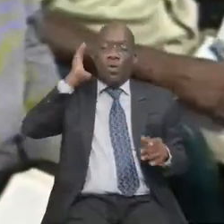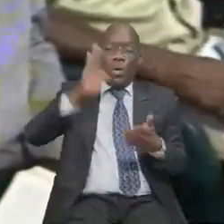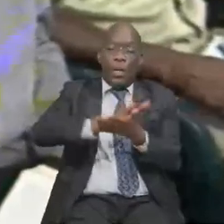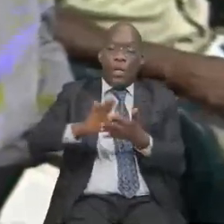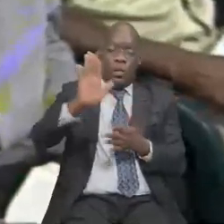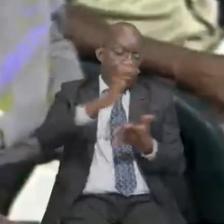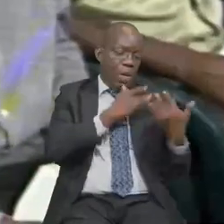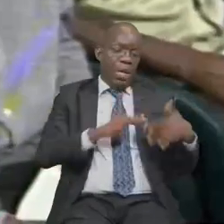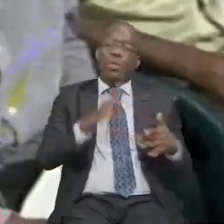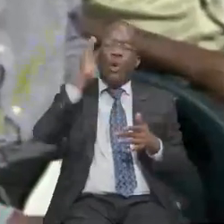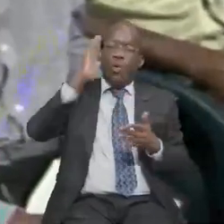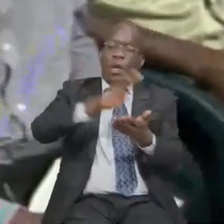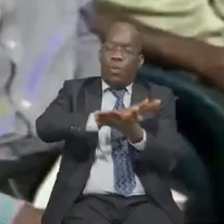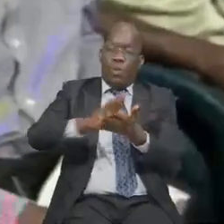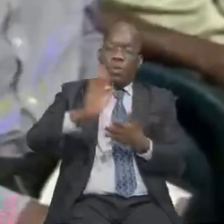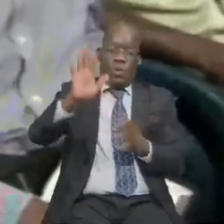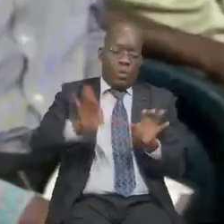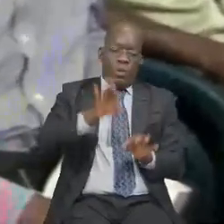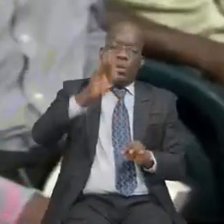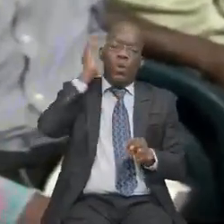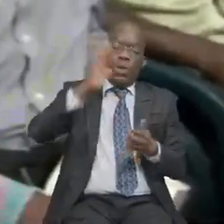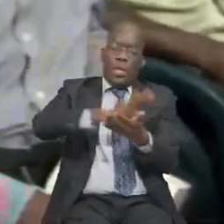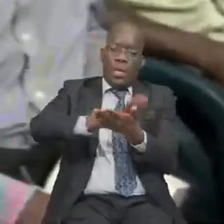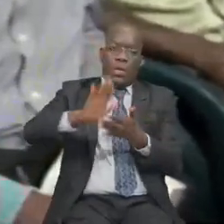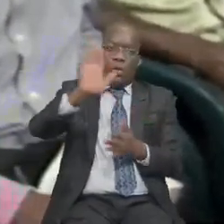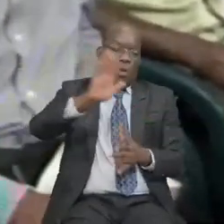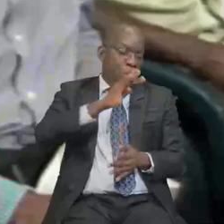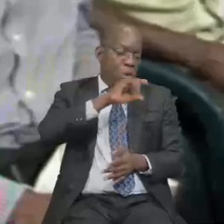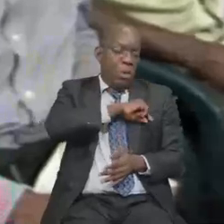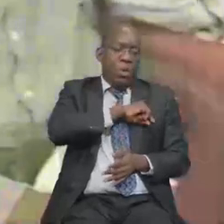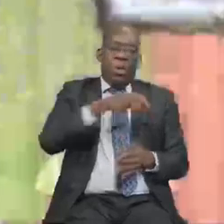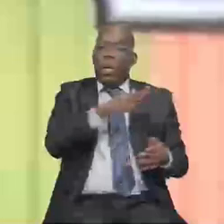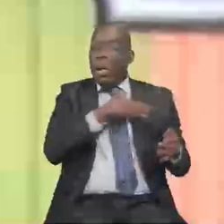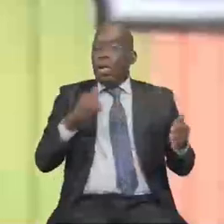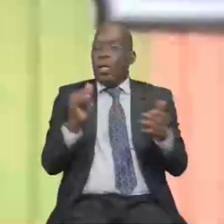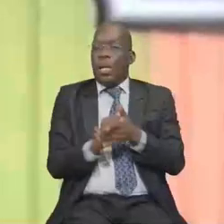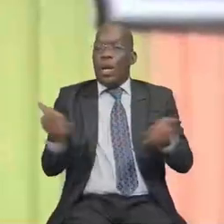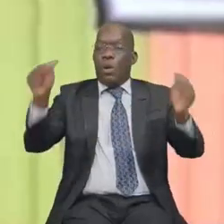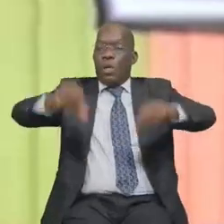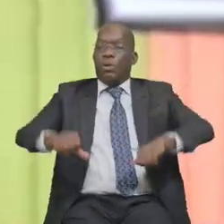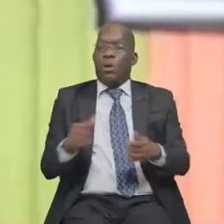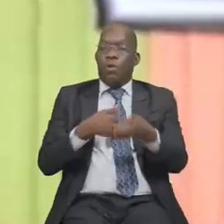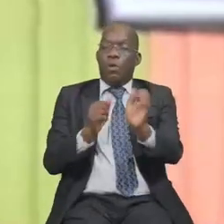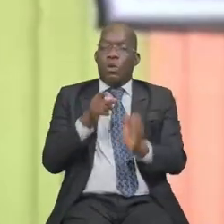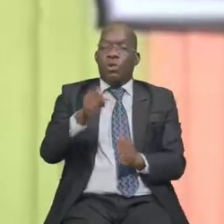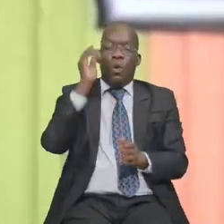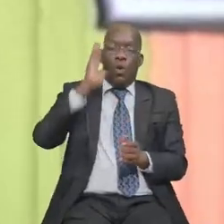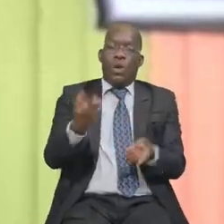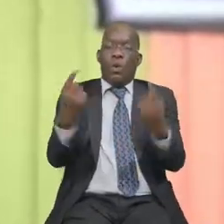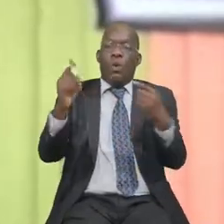esprit. Il va purifier ta conscience. Et cette condamnation qui te suit prendra fin au nom de